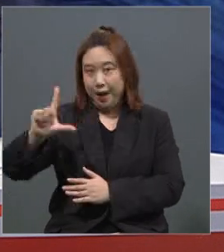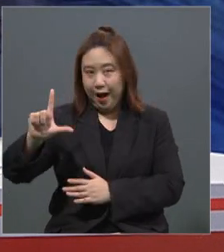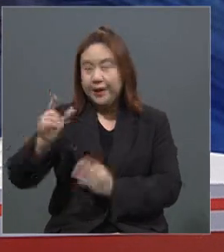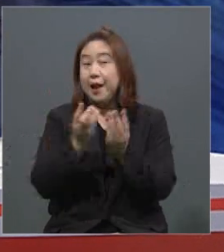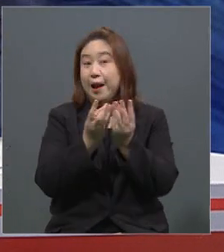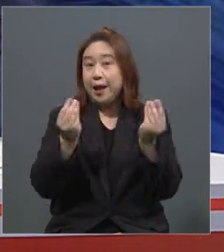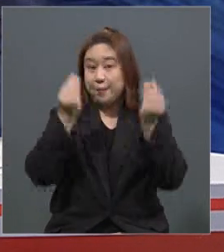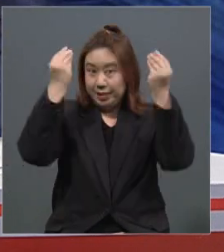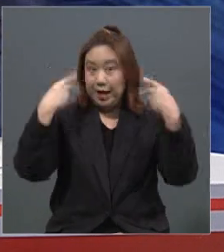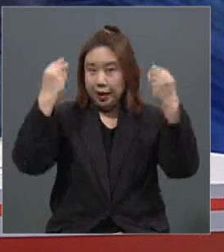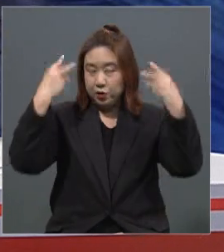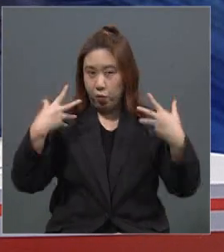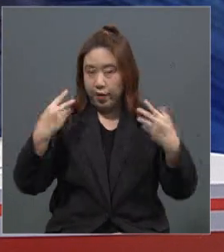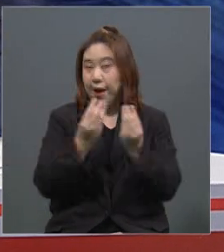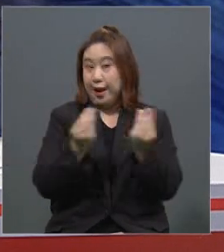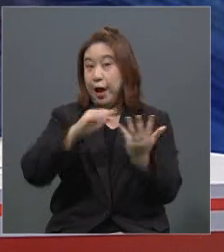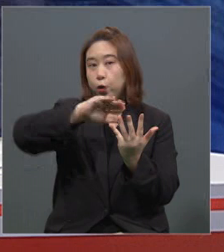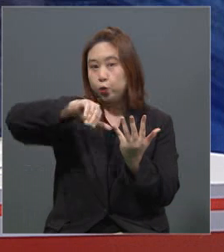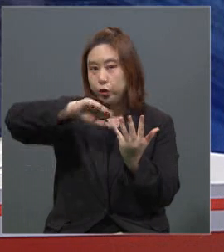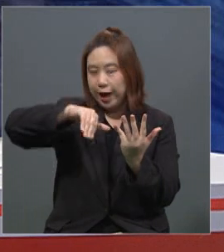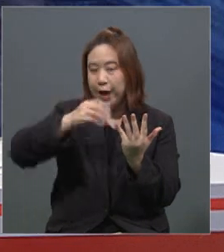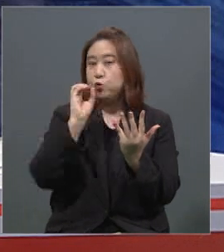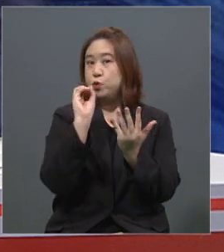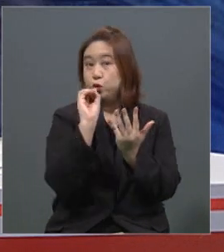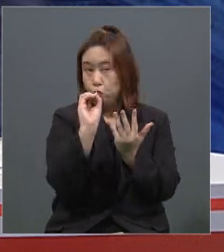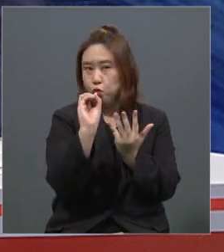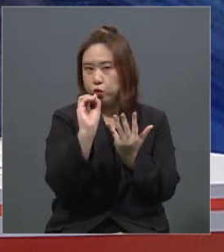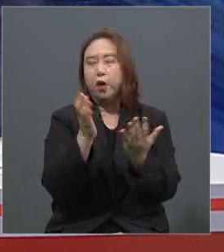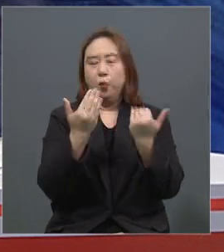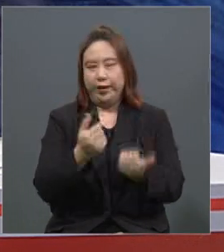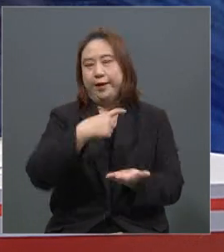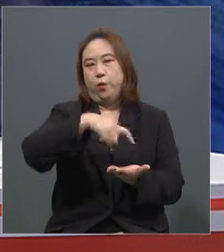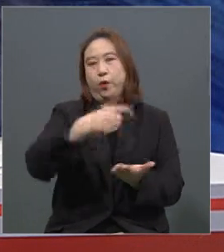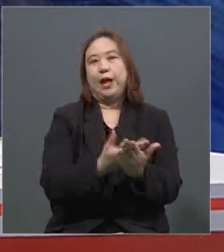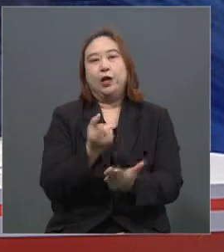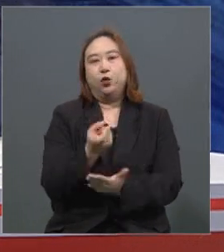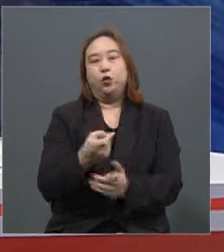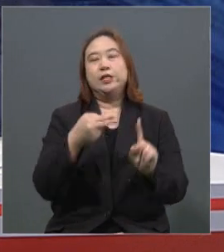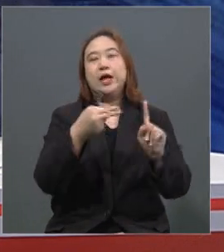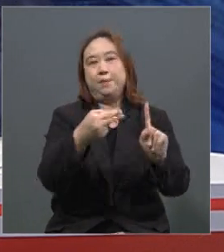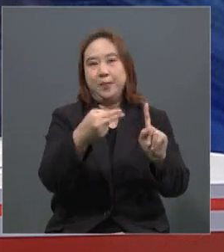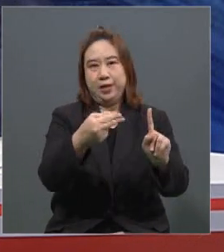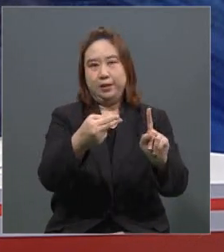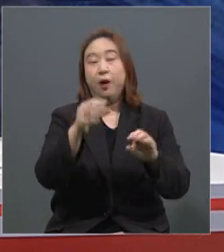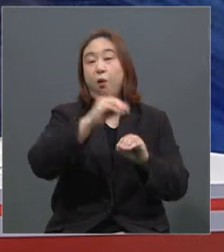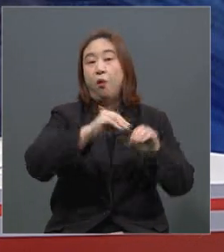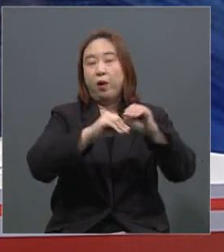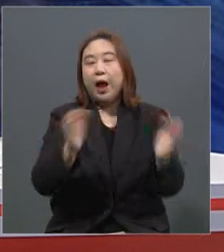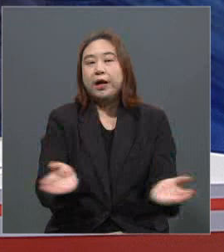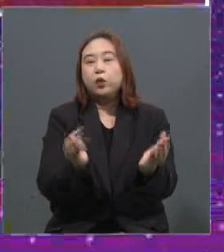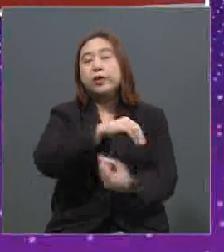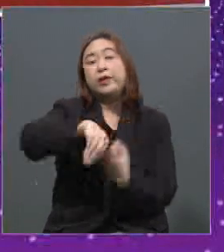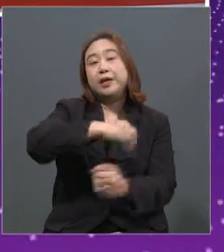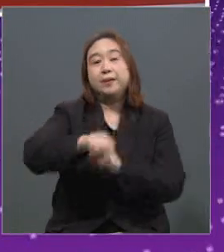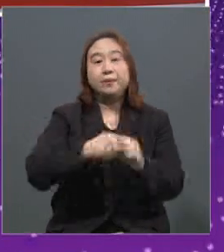เลขประจำตัวบัิประชาชนลงท้ายด้วยเลขสูญนะครับได้รบเงินสด 1, บาทภายใต้โครงการกระตุนเศษฐกิจปี